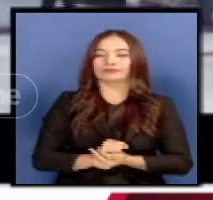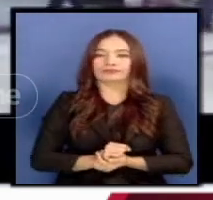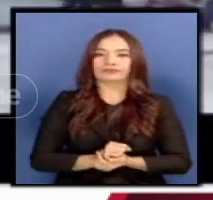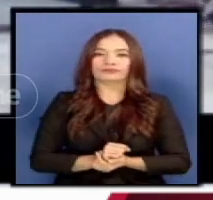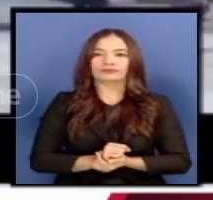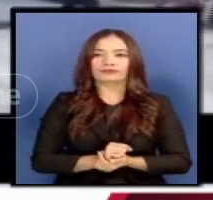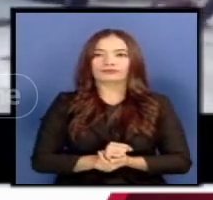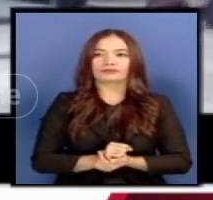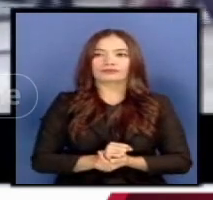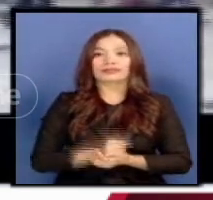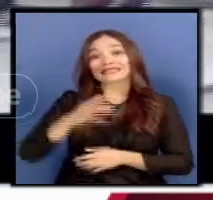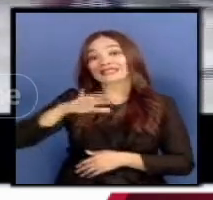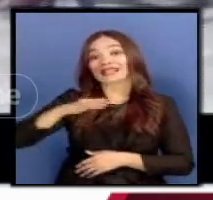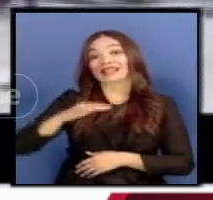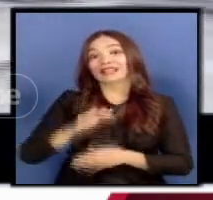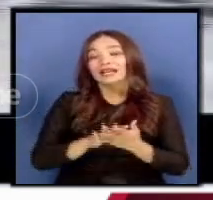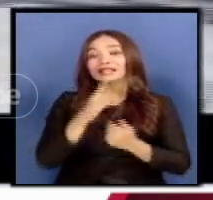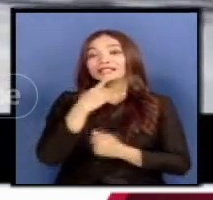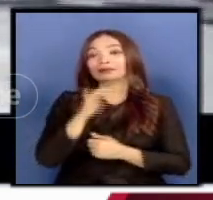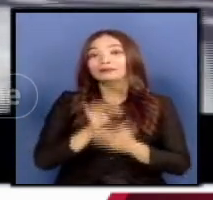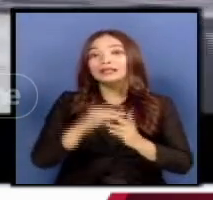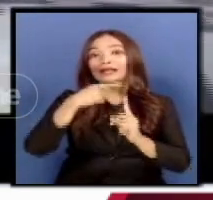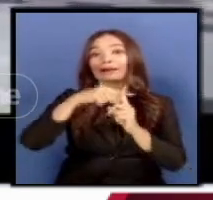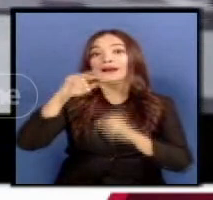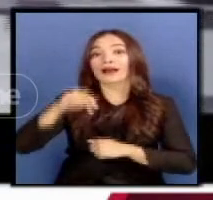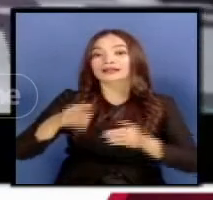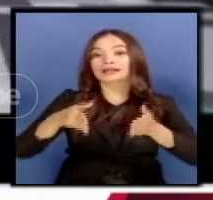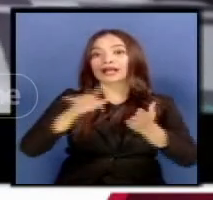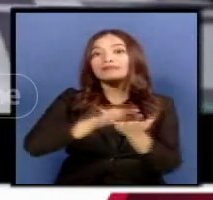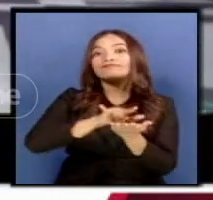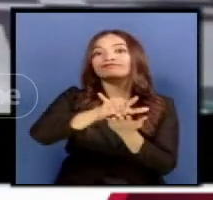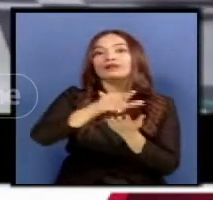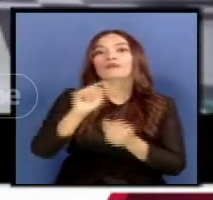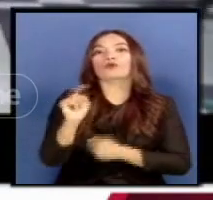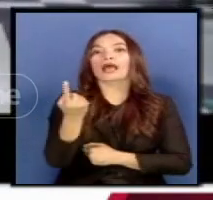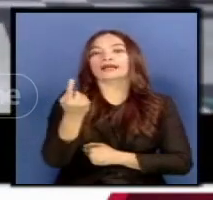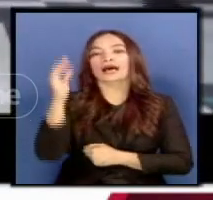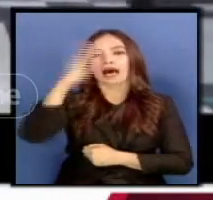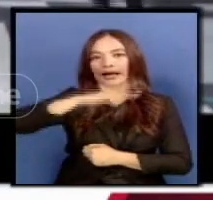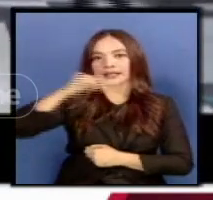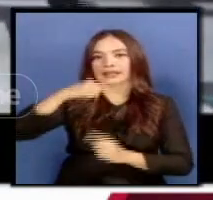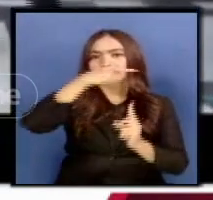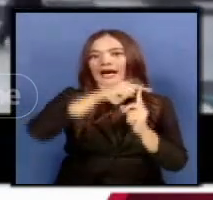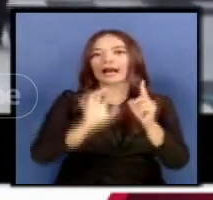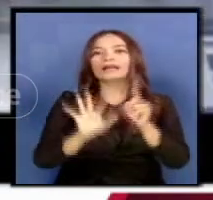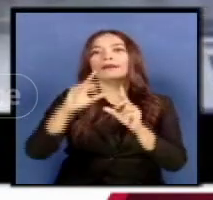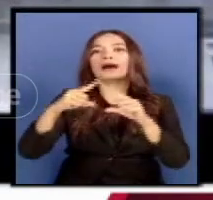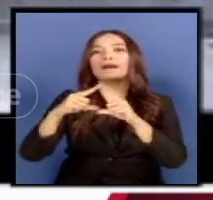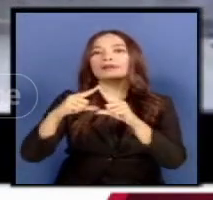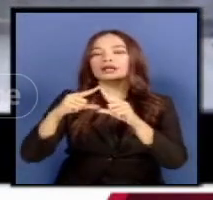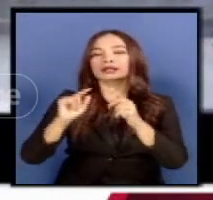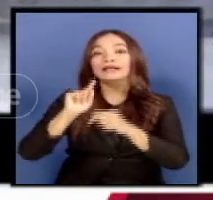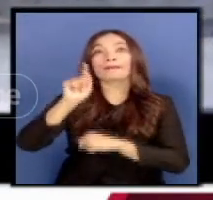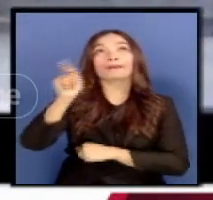Dan estimasi ataupun extra flight ini dimulai diterapkan pada hari ini tanggal 15 April hingga